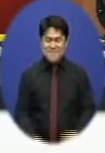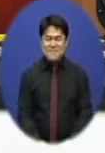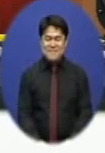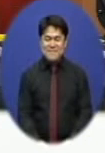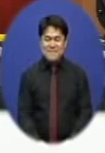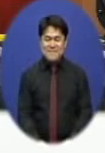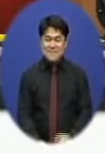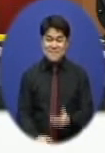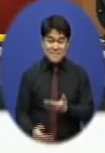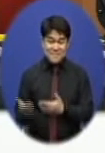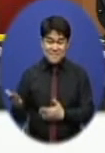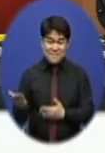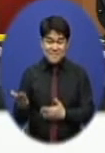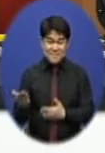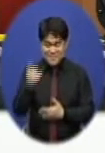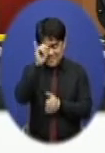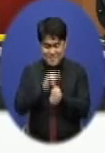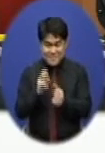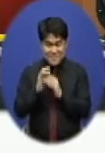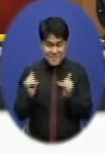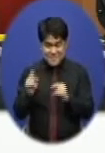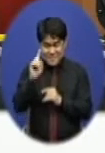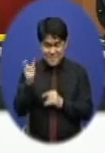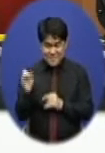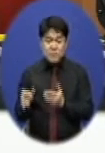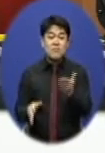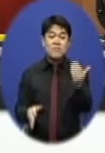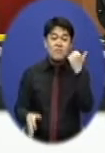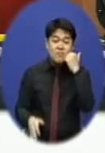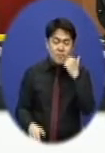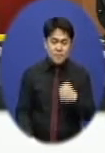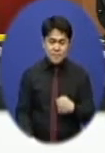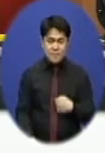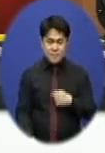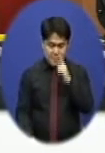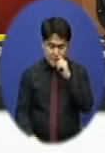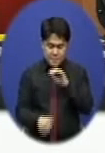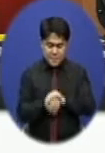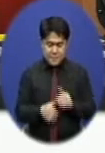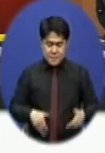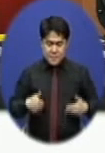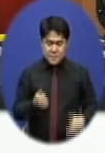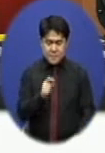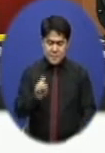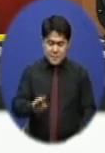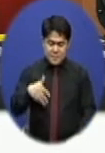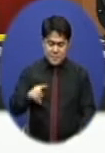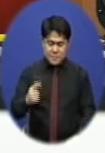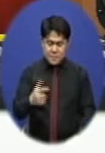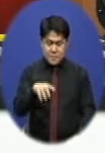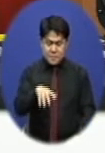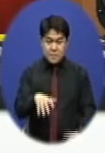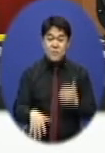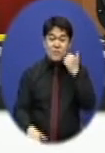네, 우리 옆에 짝꿍 예. 효녀 가수 이효정 씨. 사시는 누구세요? 아, 여기는 경남 합천입니다. 네. 합천,